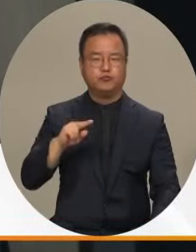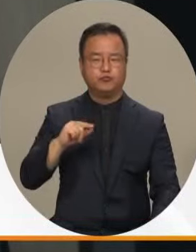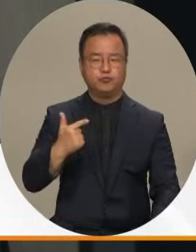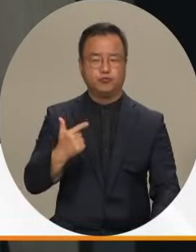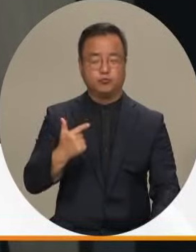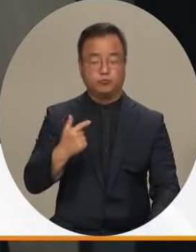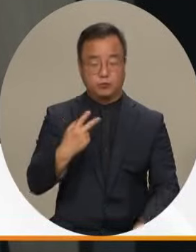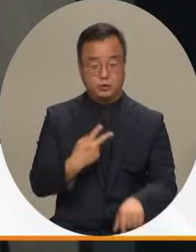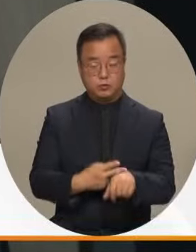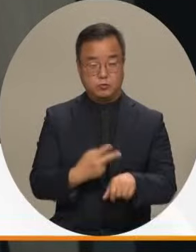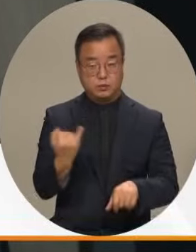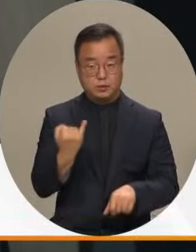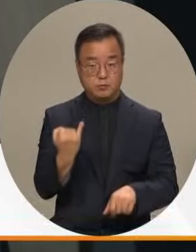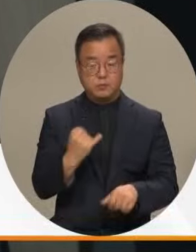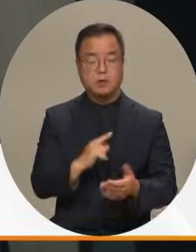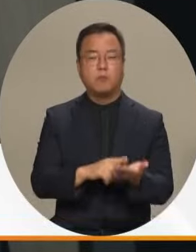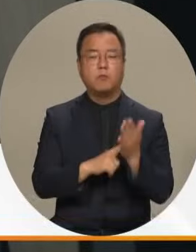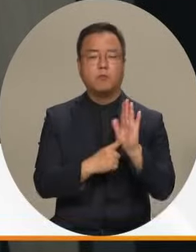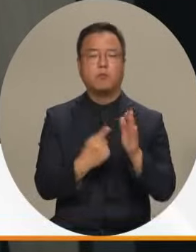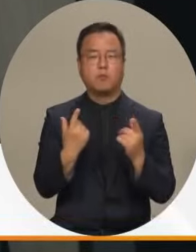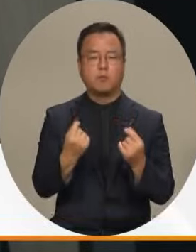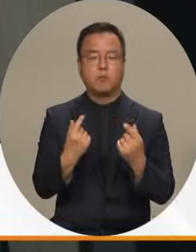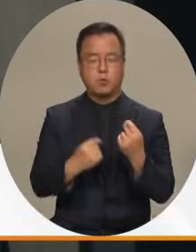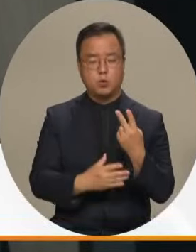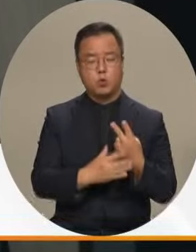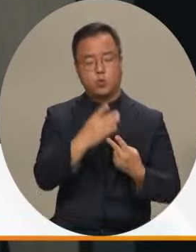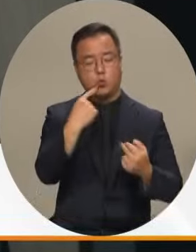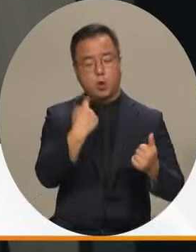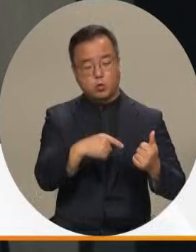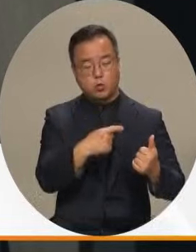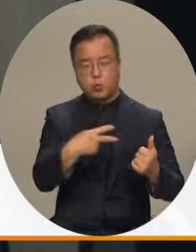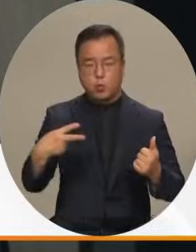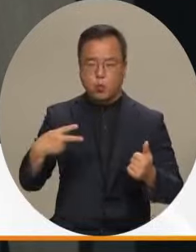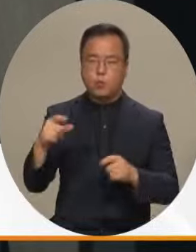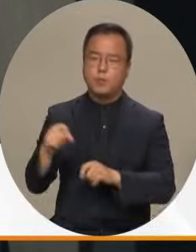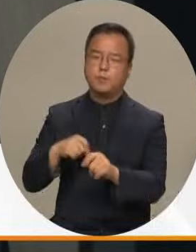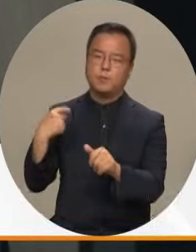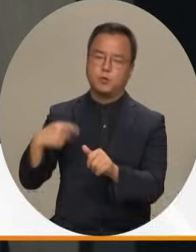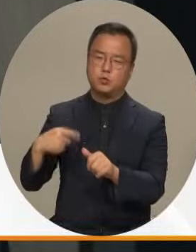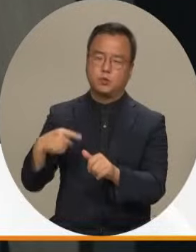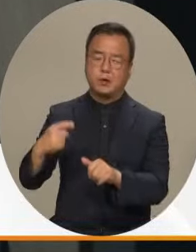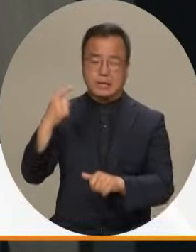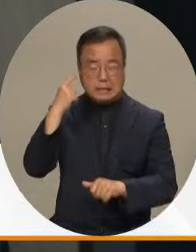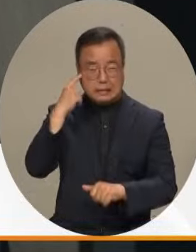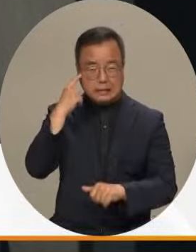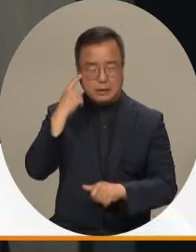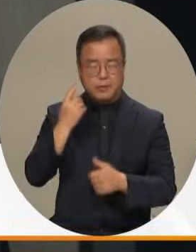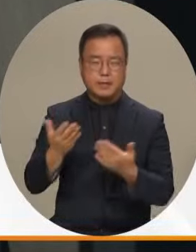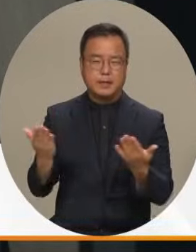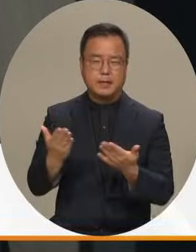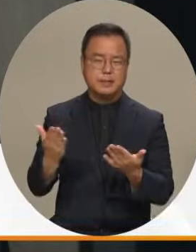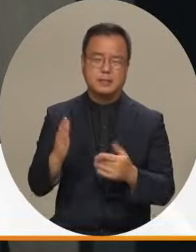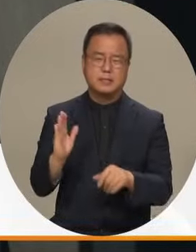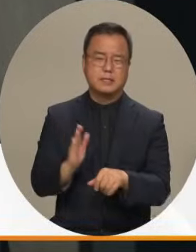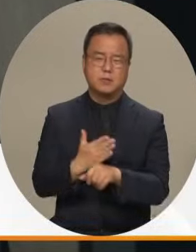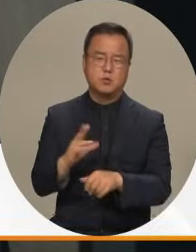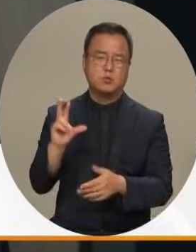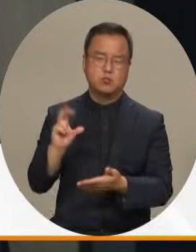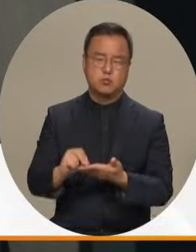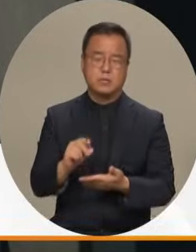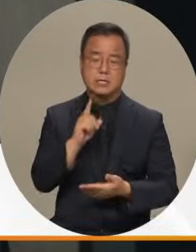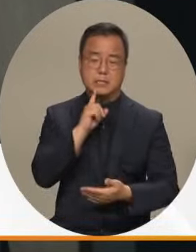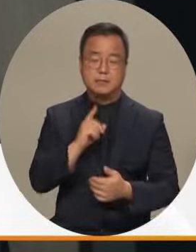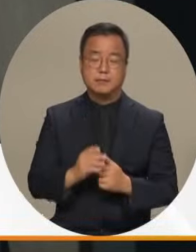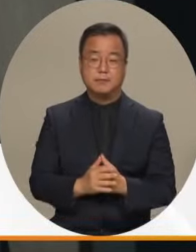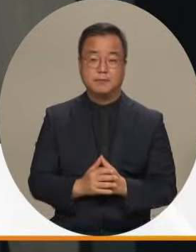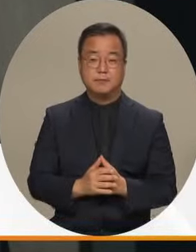것처럼 통합교육이 특수교육이라고 생각하는 강고한 관점이 문제라고 이구동성으로 말씀을 해주셨어요.